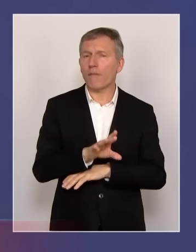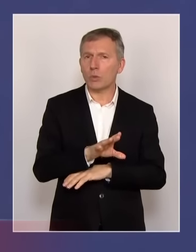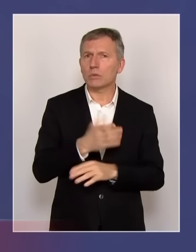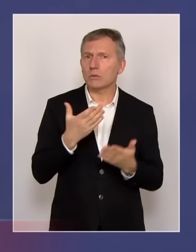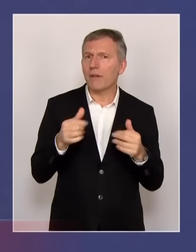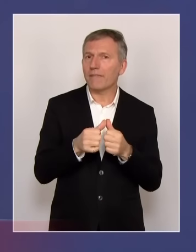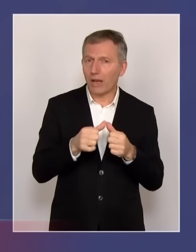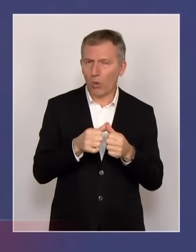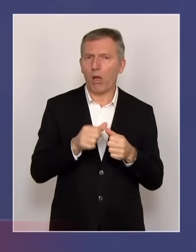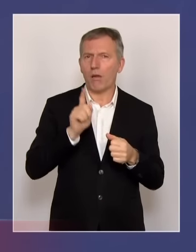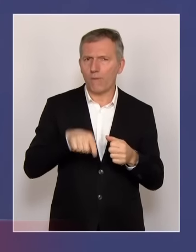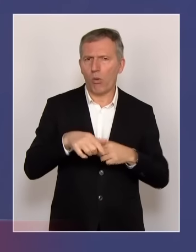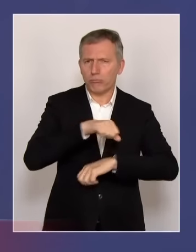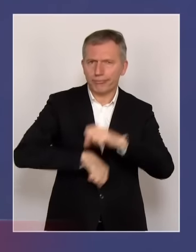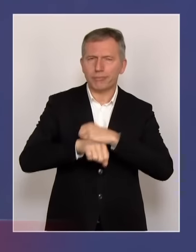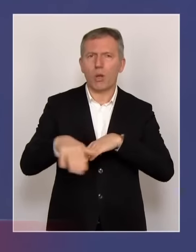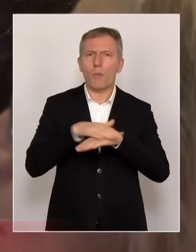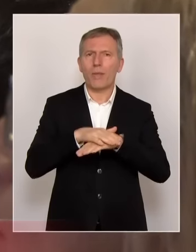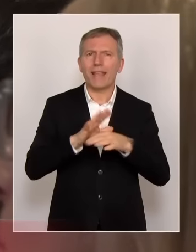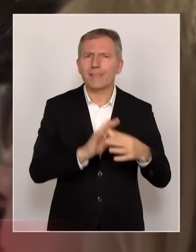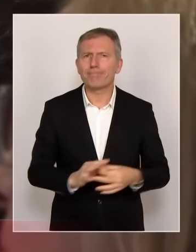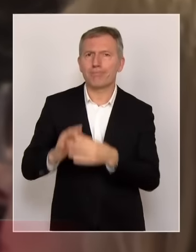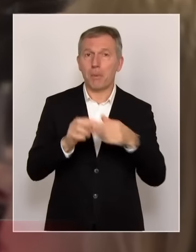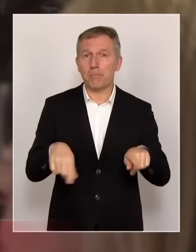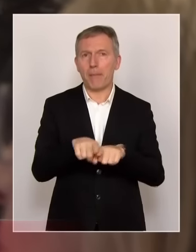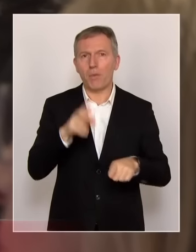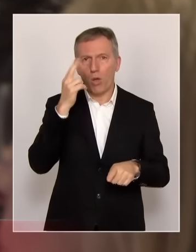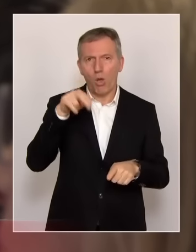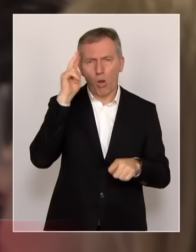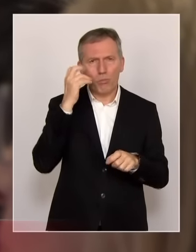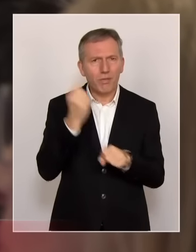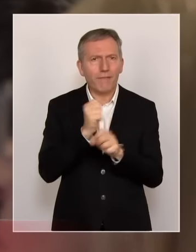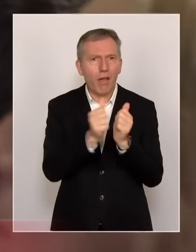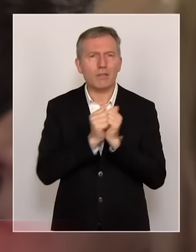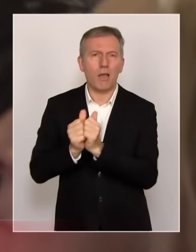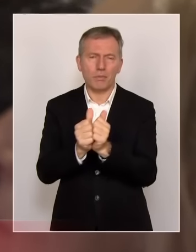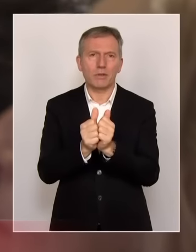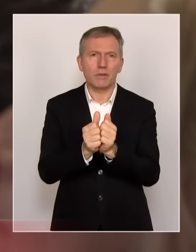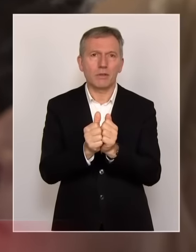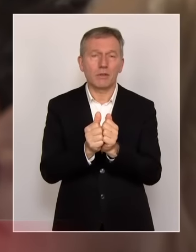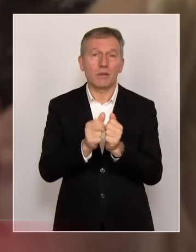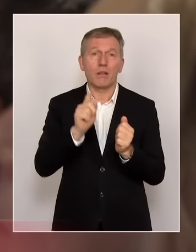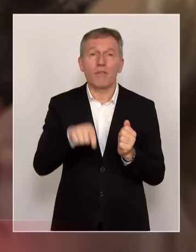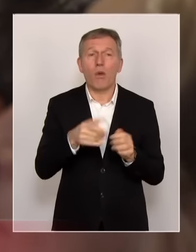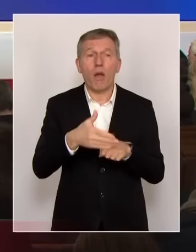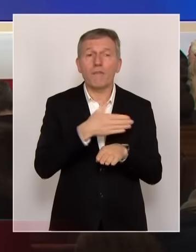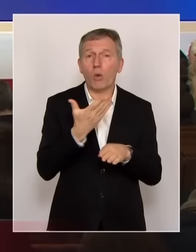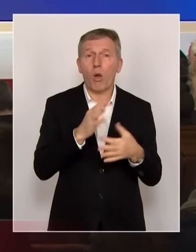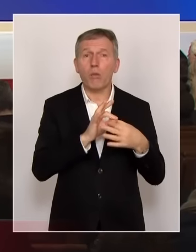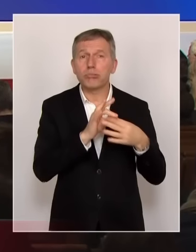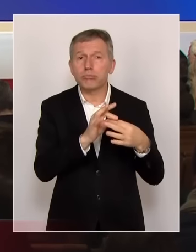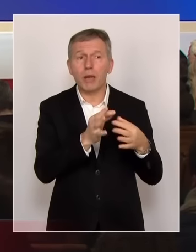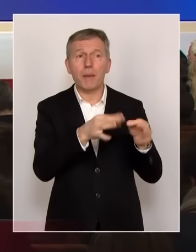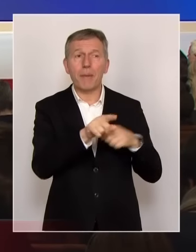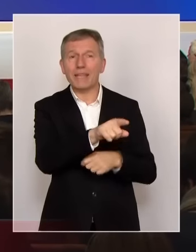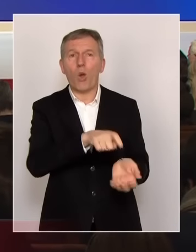Ceci impose une vraie politique européenne et une vraie coordination. Ca passera par davantage de coopération avec les pays